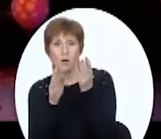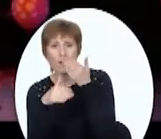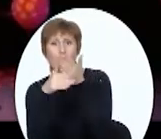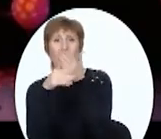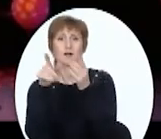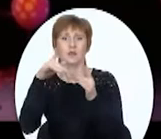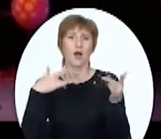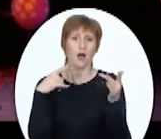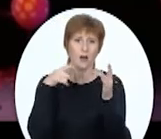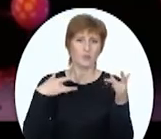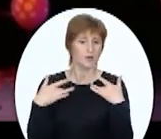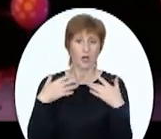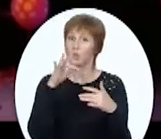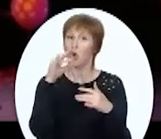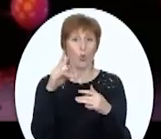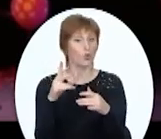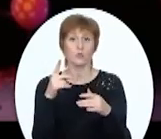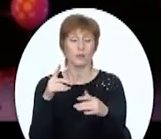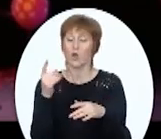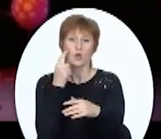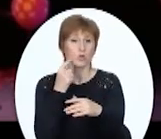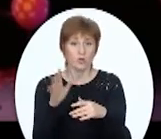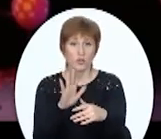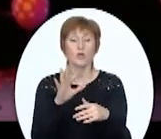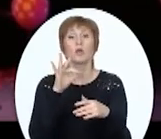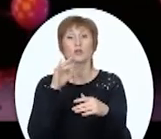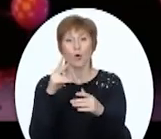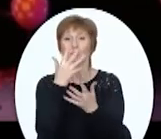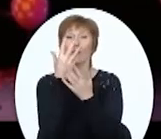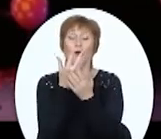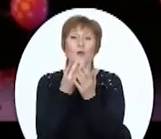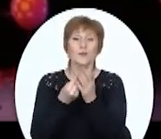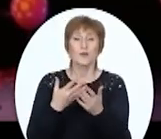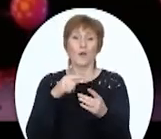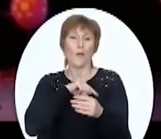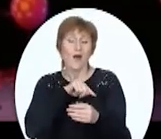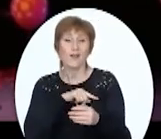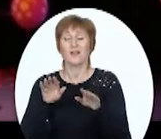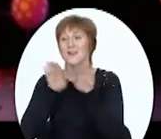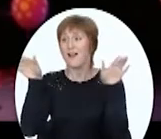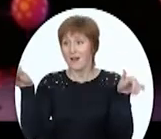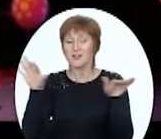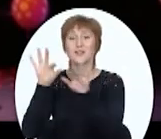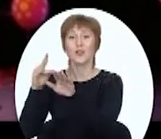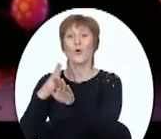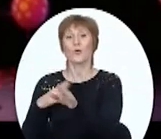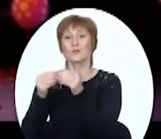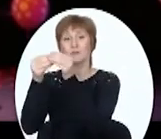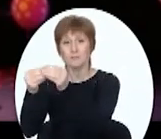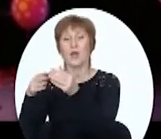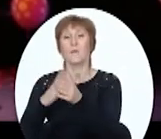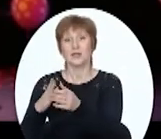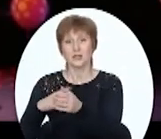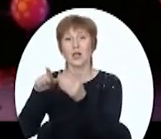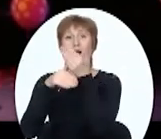ему помогла. Он не выбился, а он вот в своем ангеле, в этом характере, он подождал, когда ему все помогут,